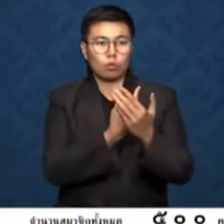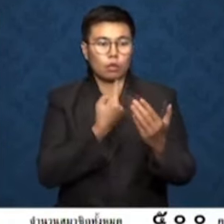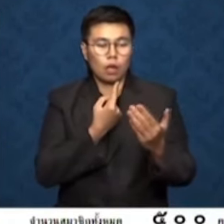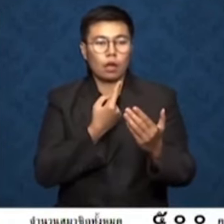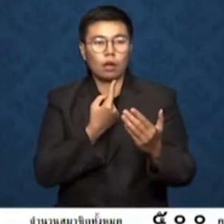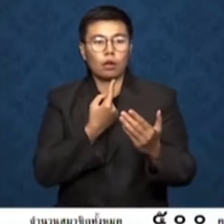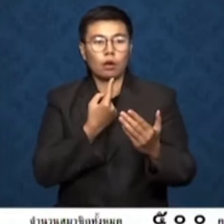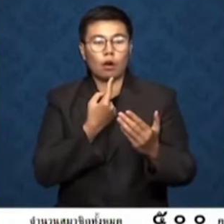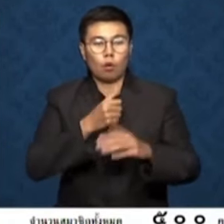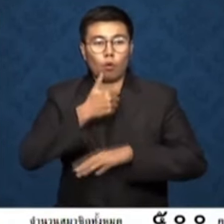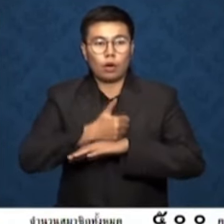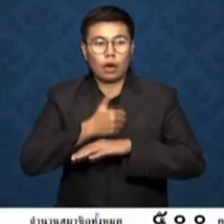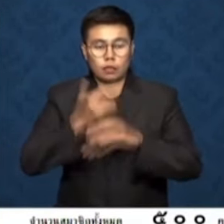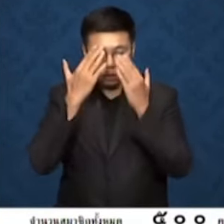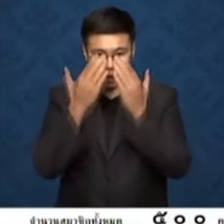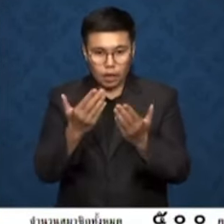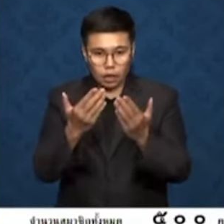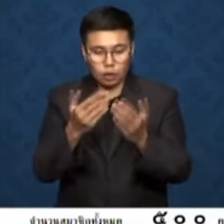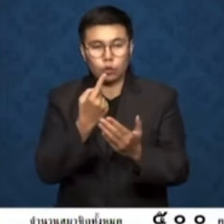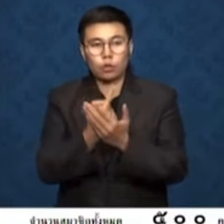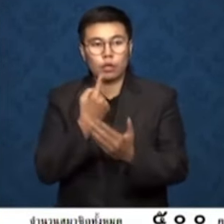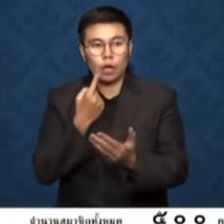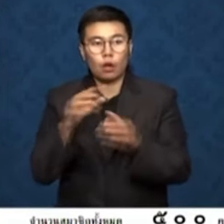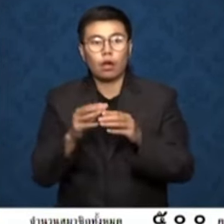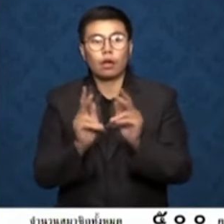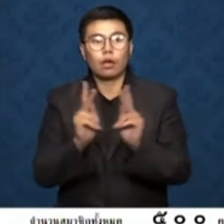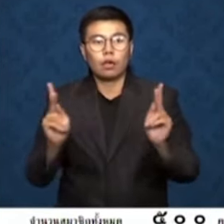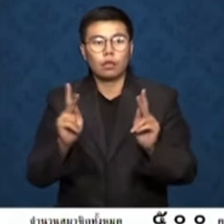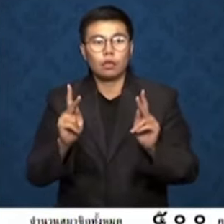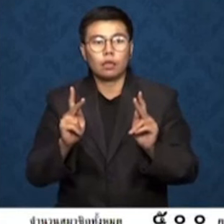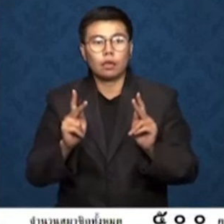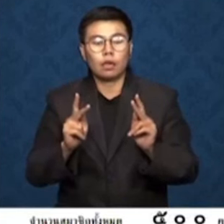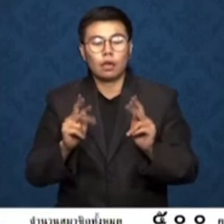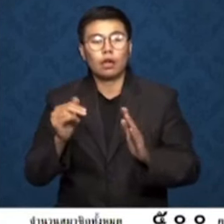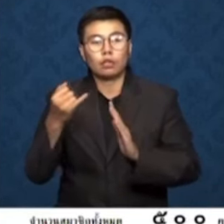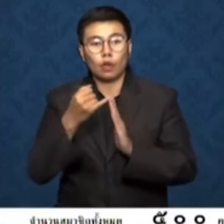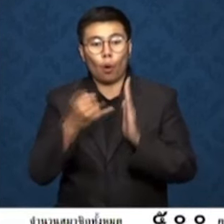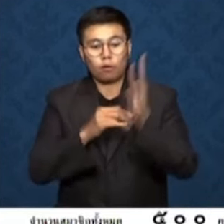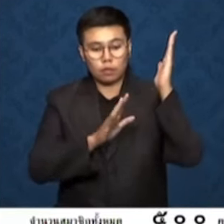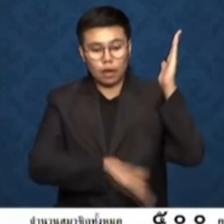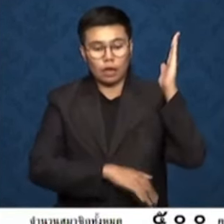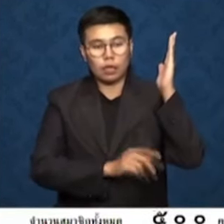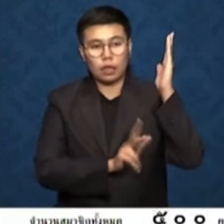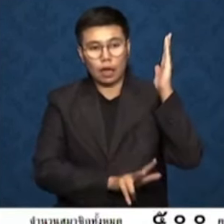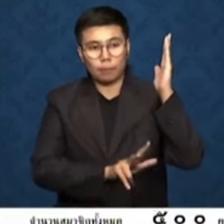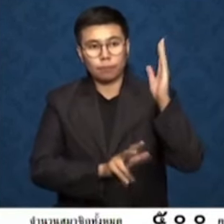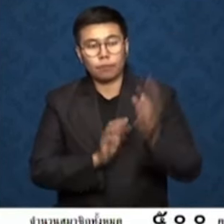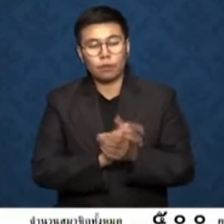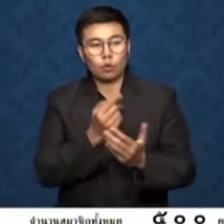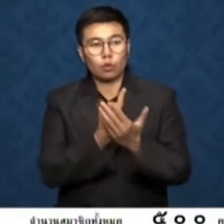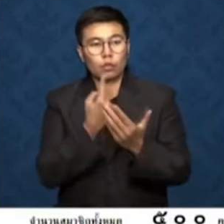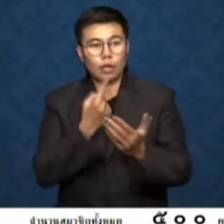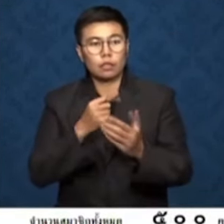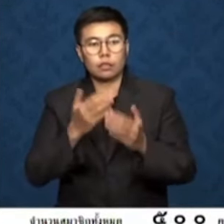นำศาสนาตัวแทนของคณะกรรมการอิสลามประจำจังหวัดทั้ง 3จังหวัดตัวแทนของผู้นำ